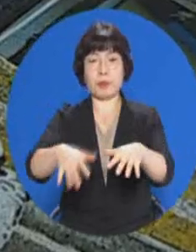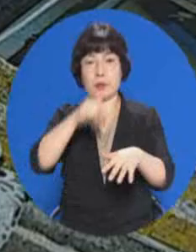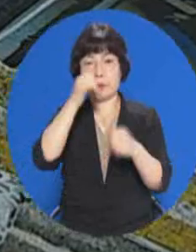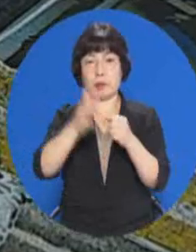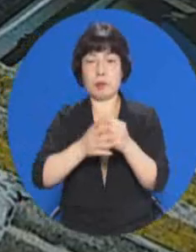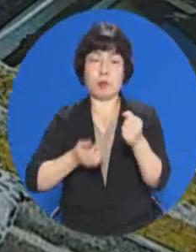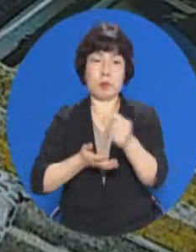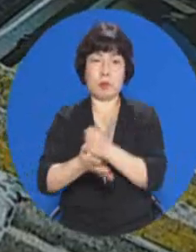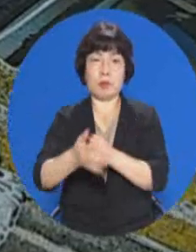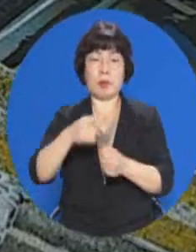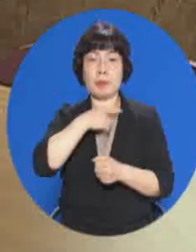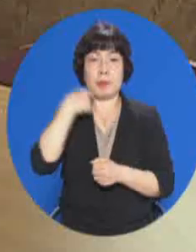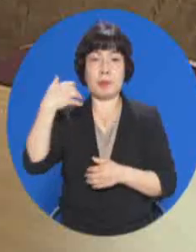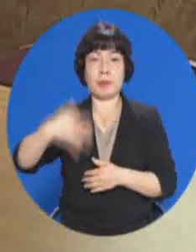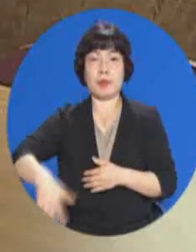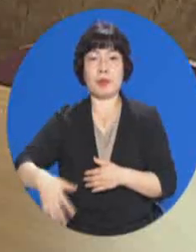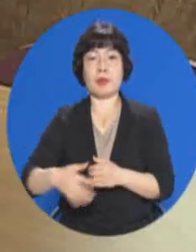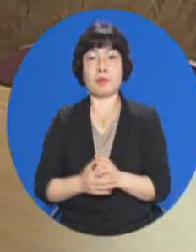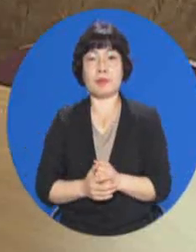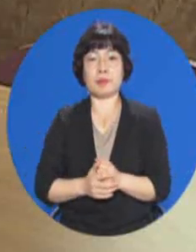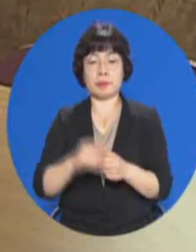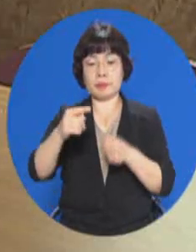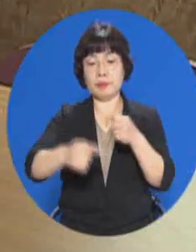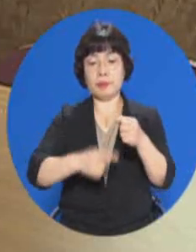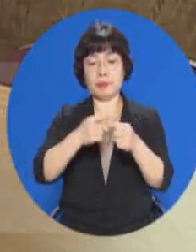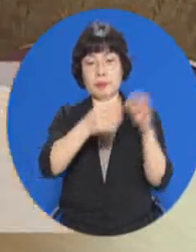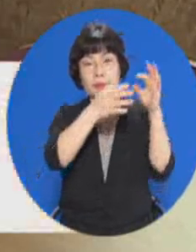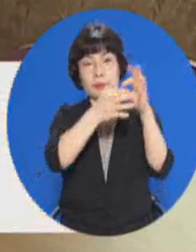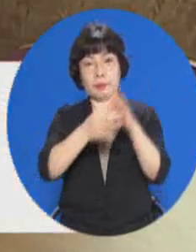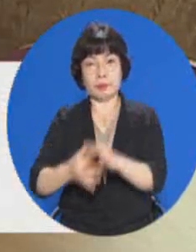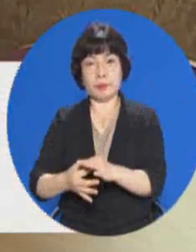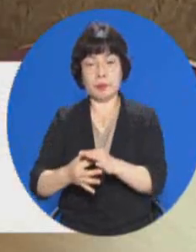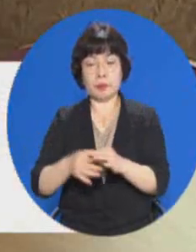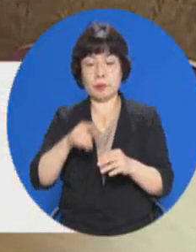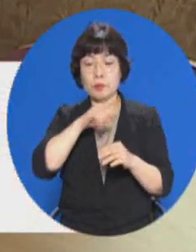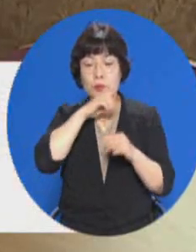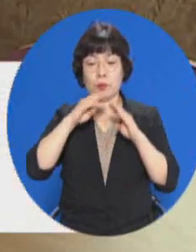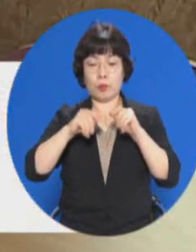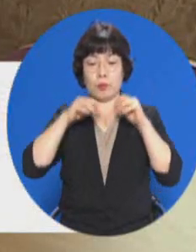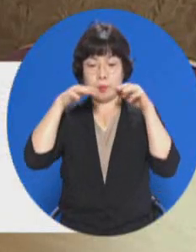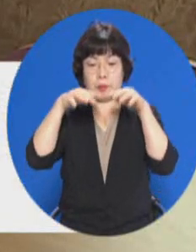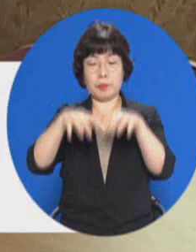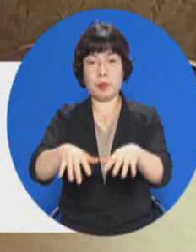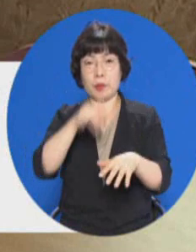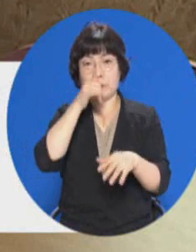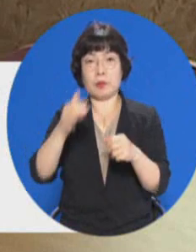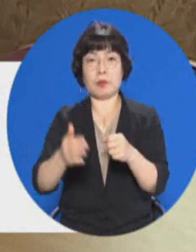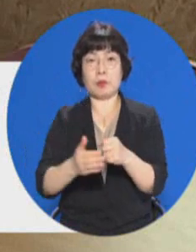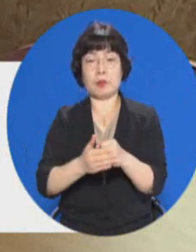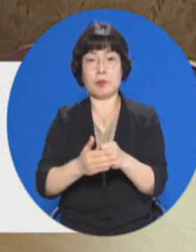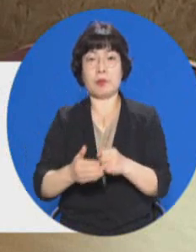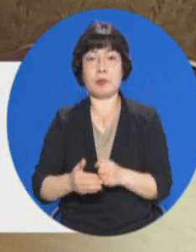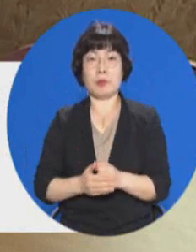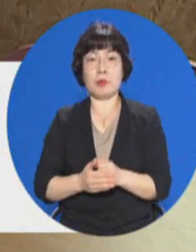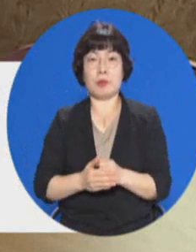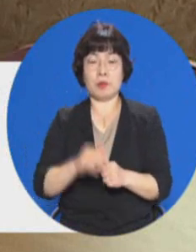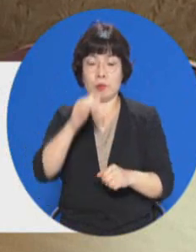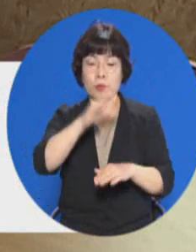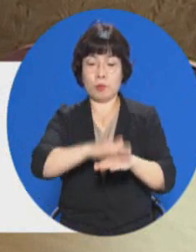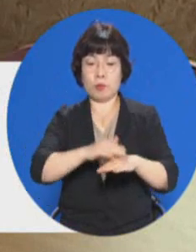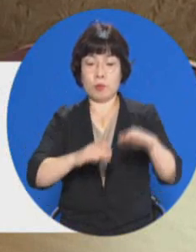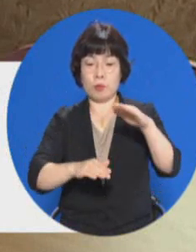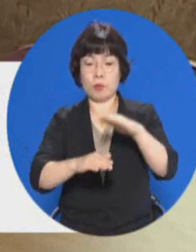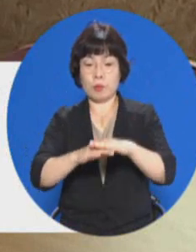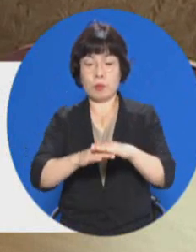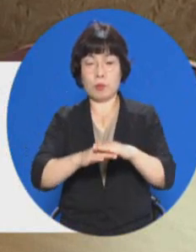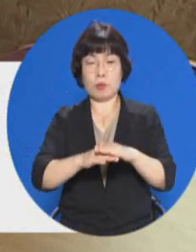영향을 부인했습니다. 이게 해년마다 이렇게 퇴적이 돼서 토사 유입이 돼갖고 퇴적이 그 정도